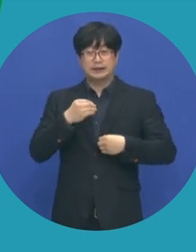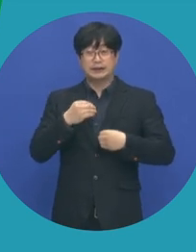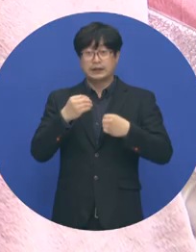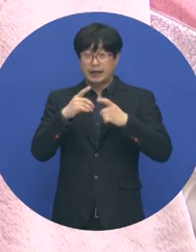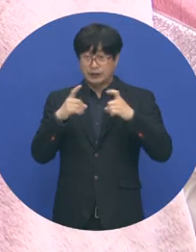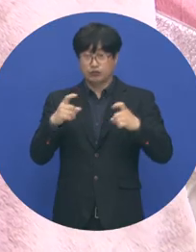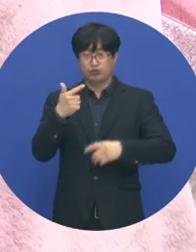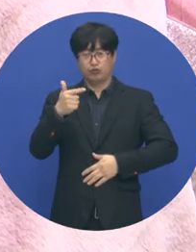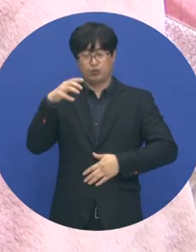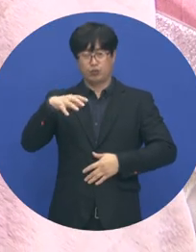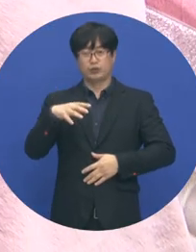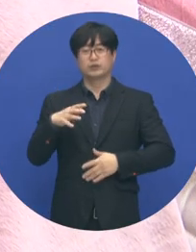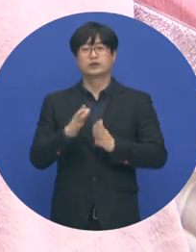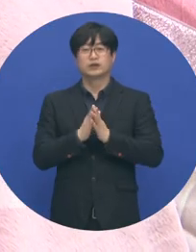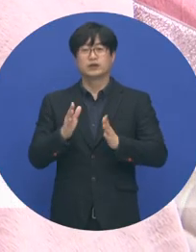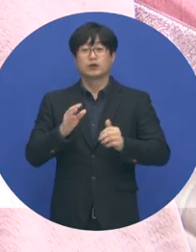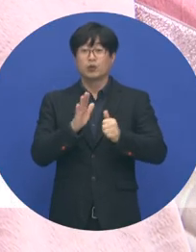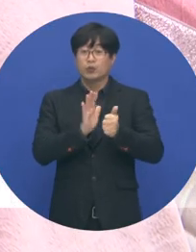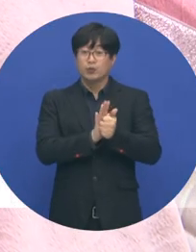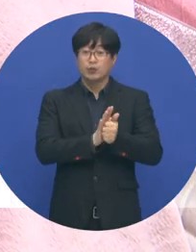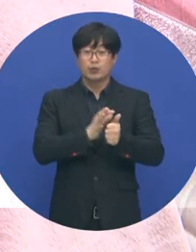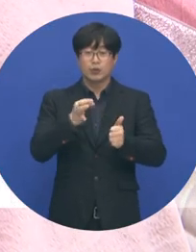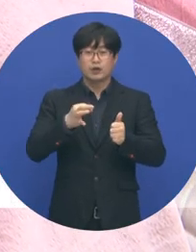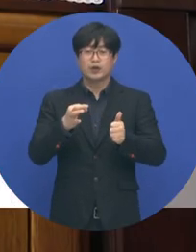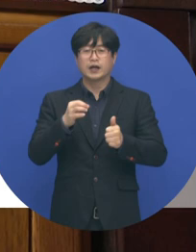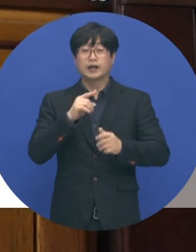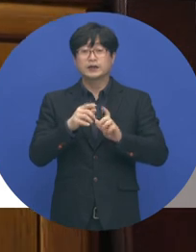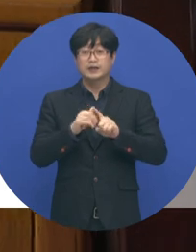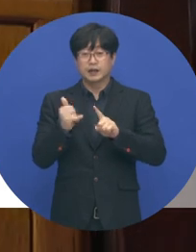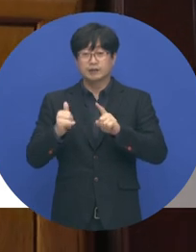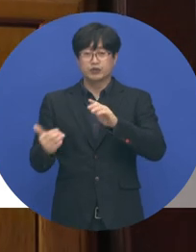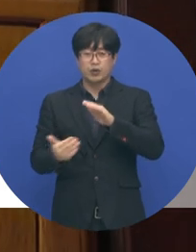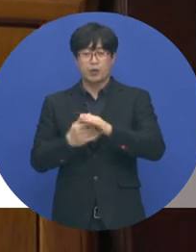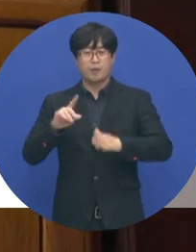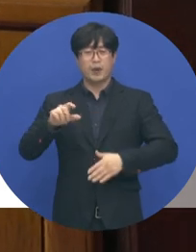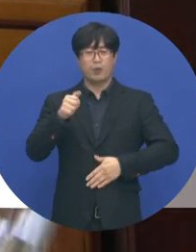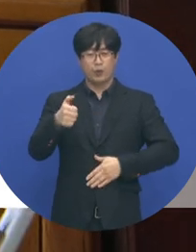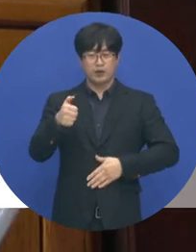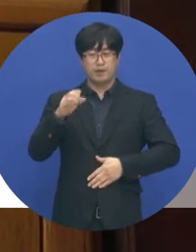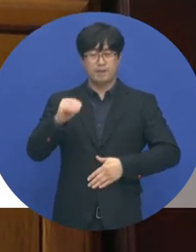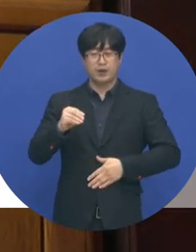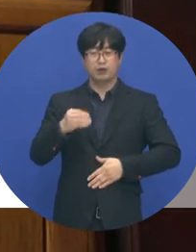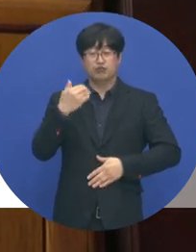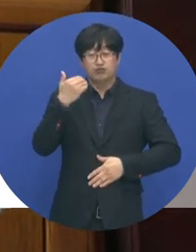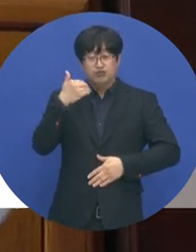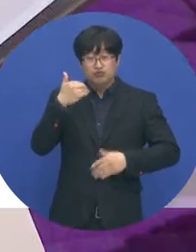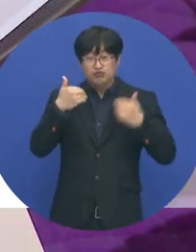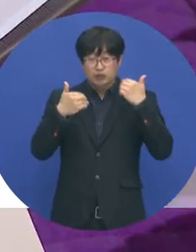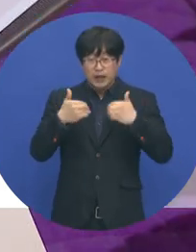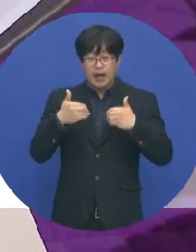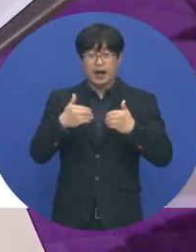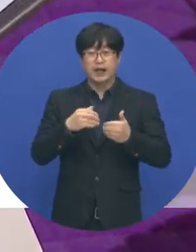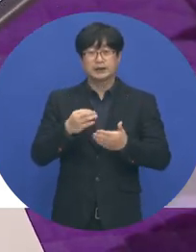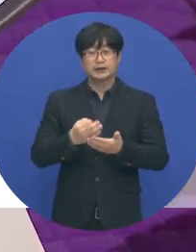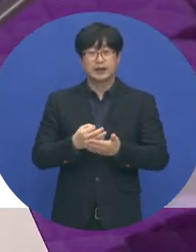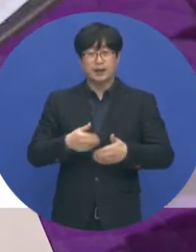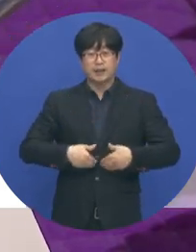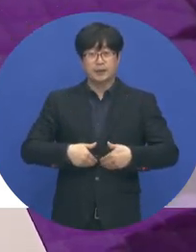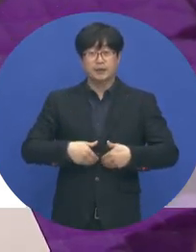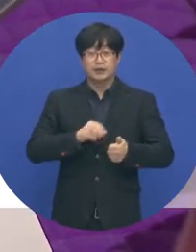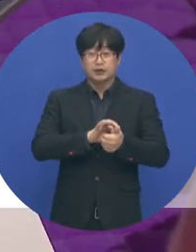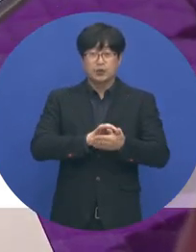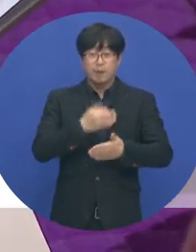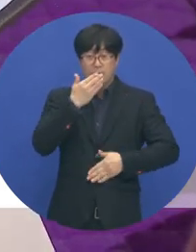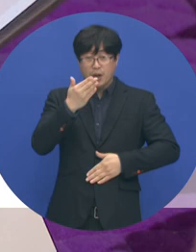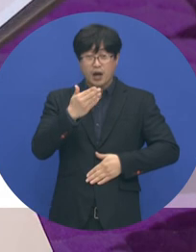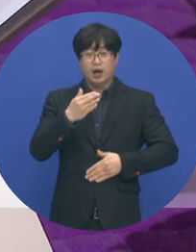시행됩니다. 지원비용은 1인당 연간 최대 150만 원. 위기도민 누구나 이용할 수 있지만 소득에 따라